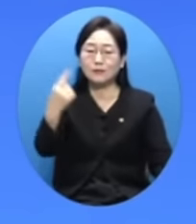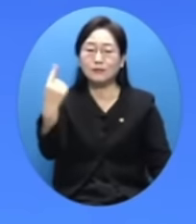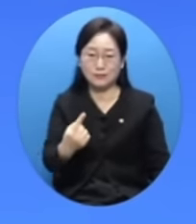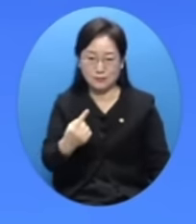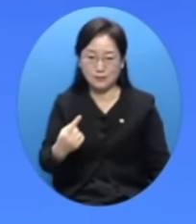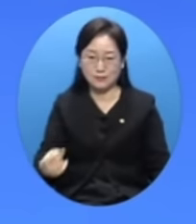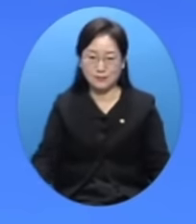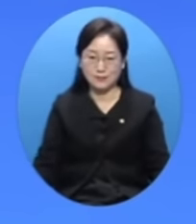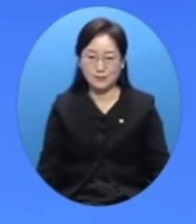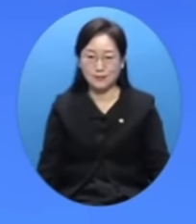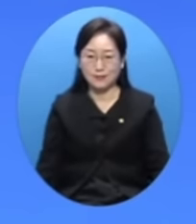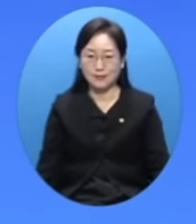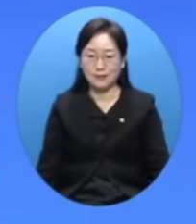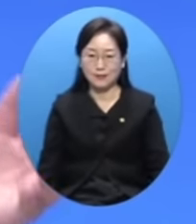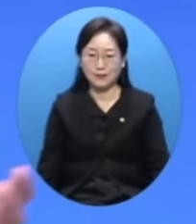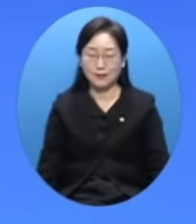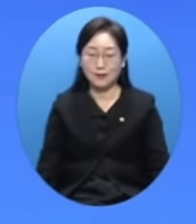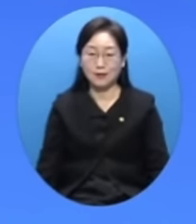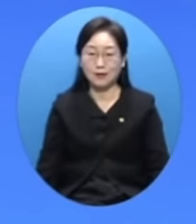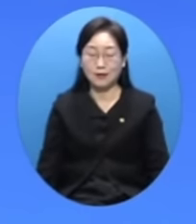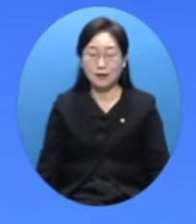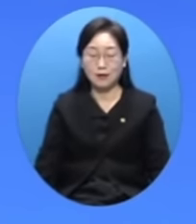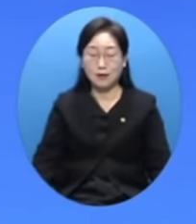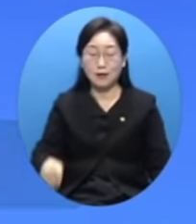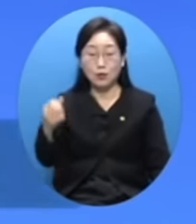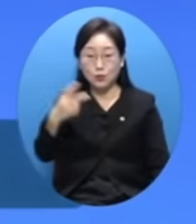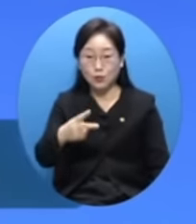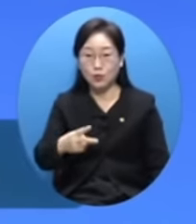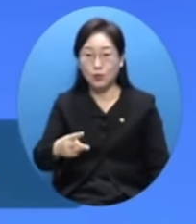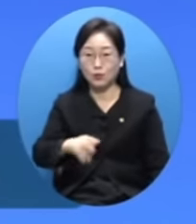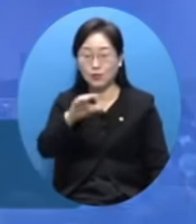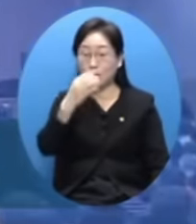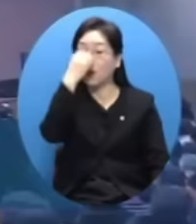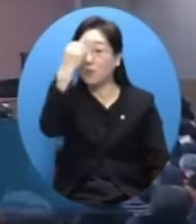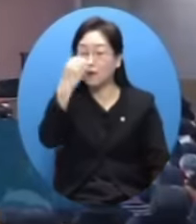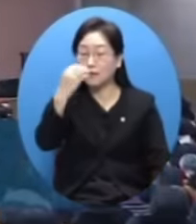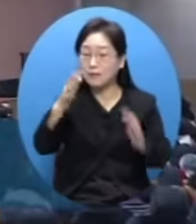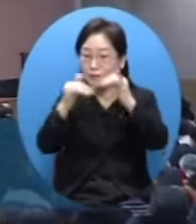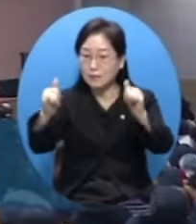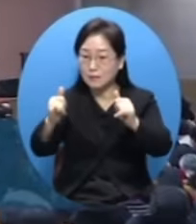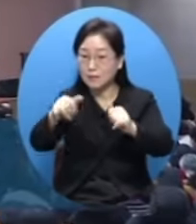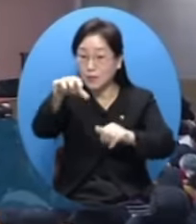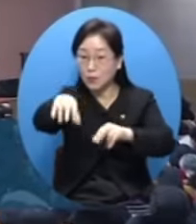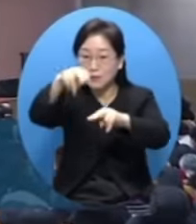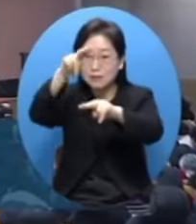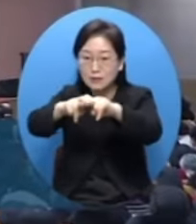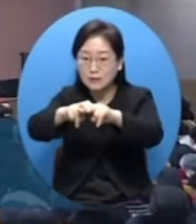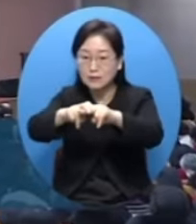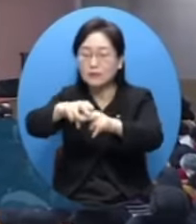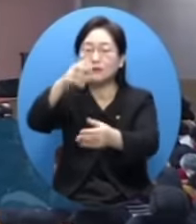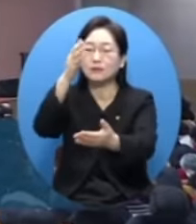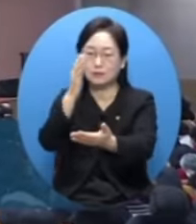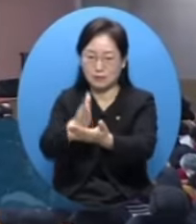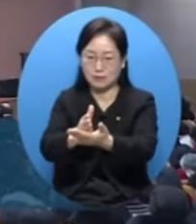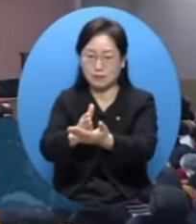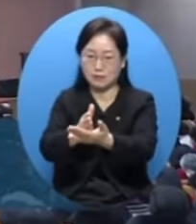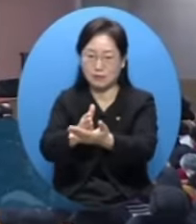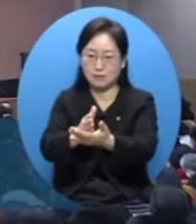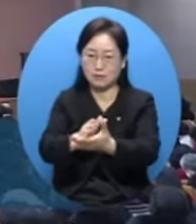되는 것입니다 가서 들 자리에 앉으면 앉지 않아야 되는